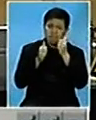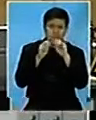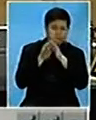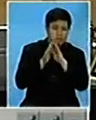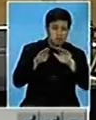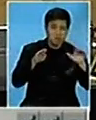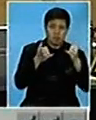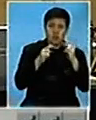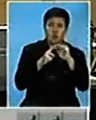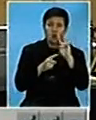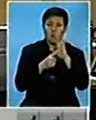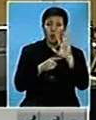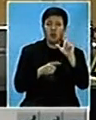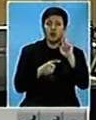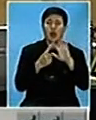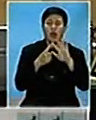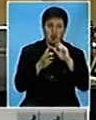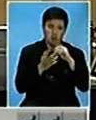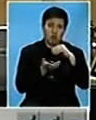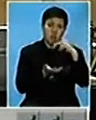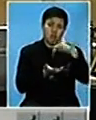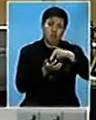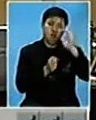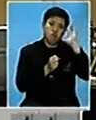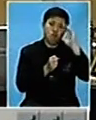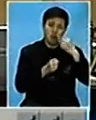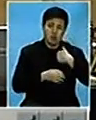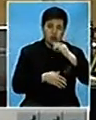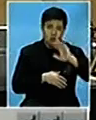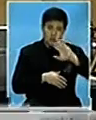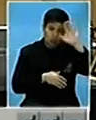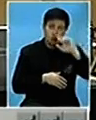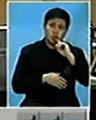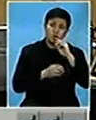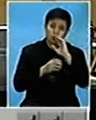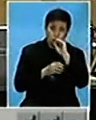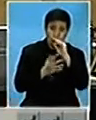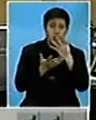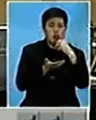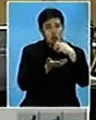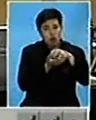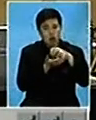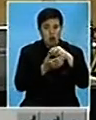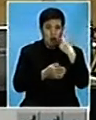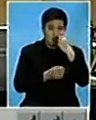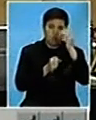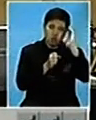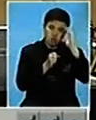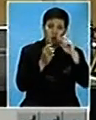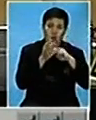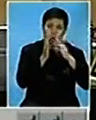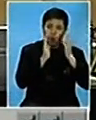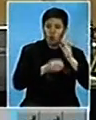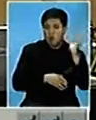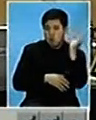เมื่อกี้ท่านวิชระก็เคยพูดไว้ตอนที่ผมไม่ยกมือท่านก็ได้พูดว่าใครอภิปรายอย่างไรประชาชนฟังอยู่